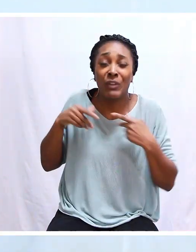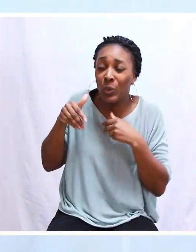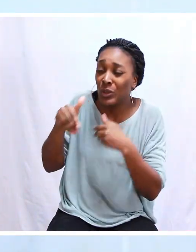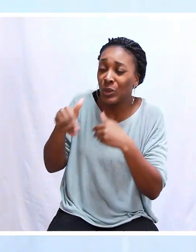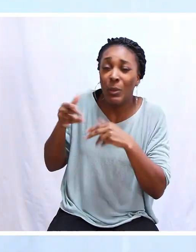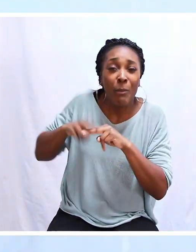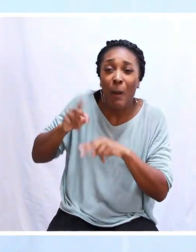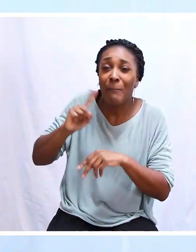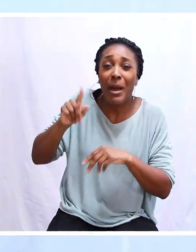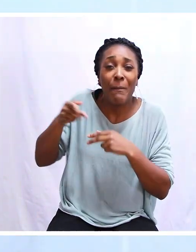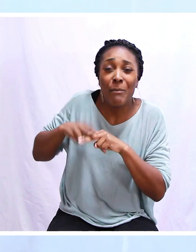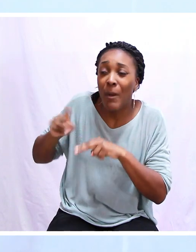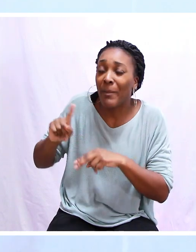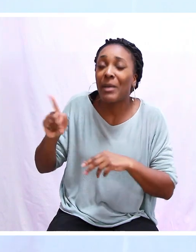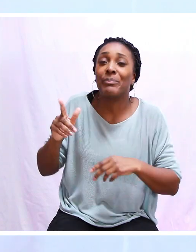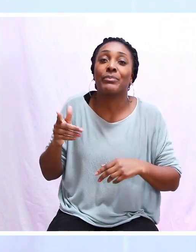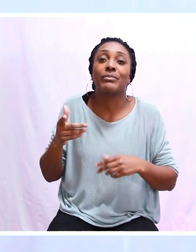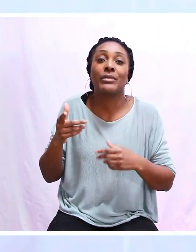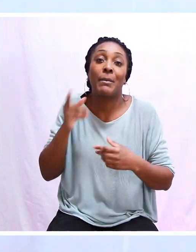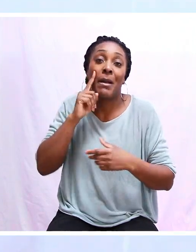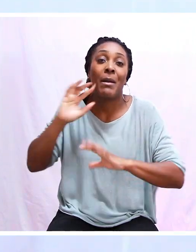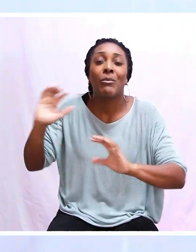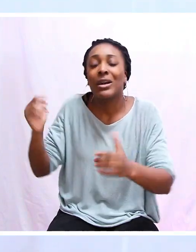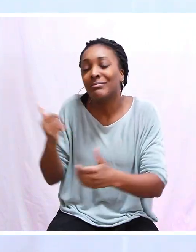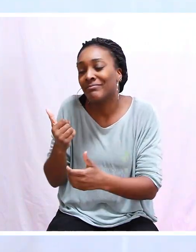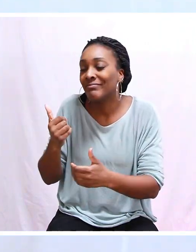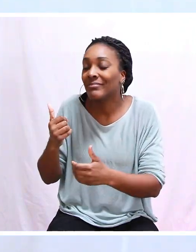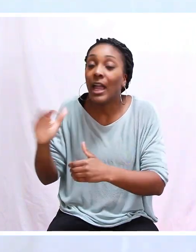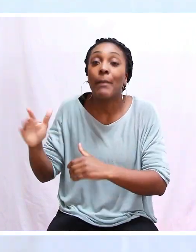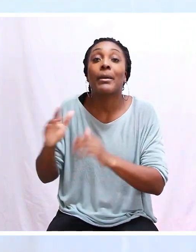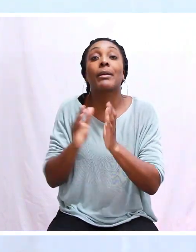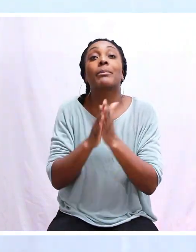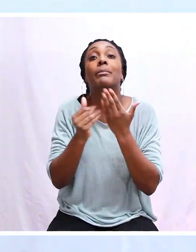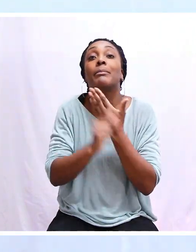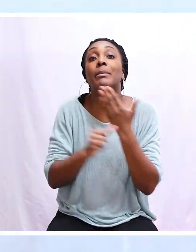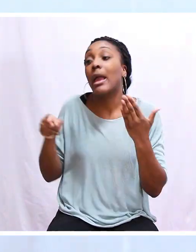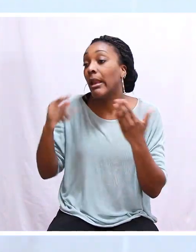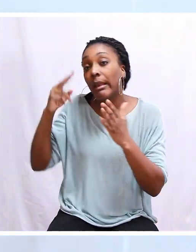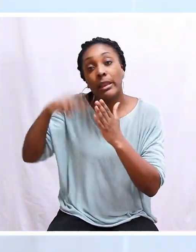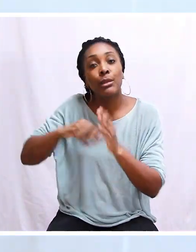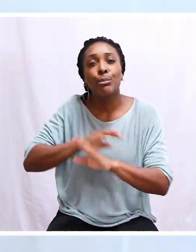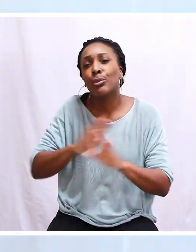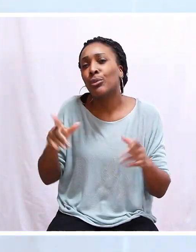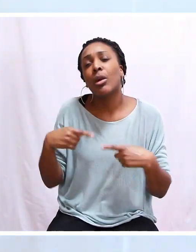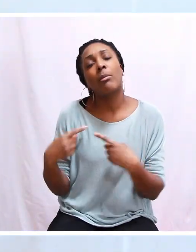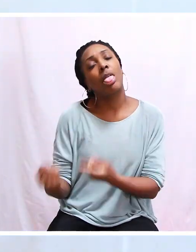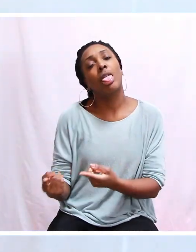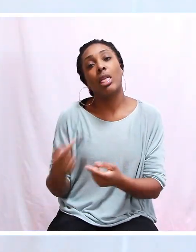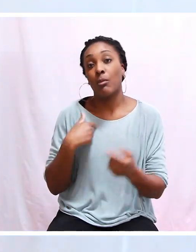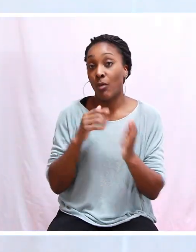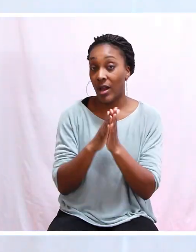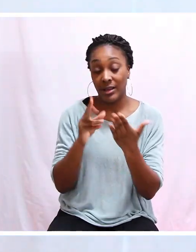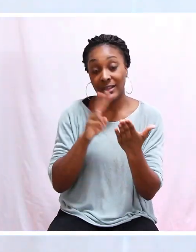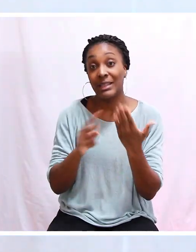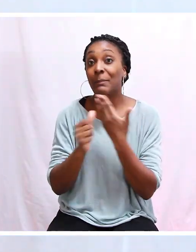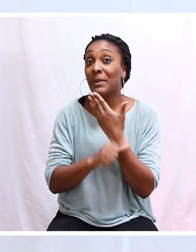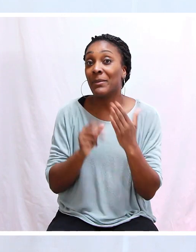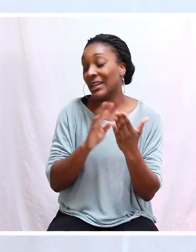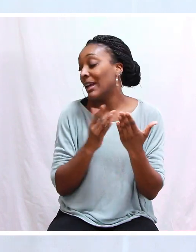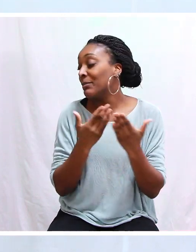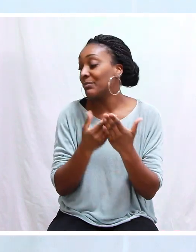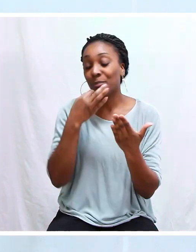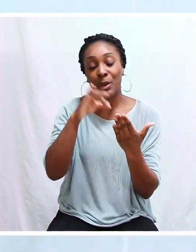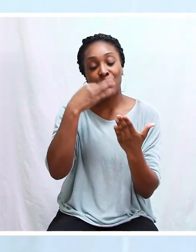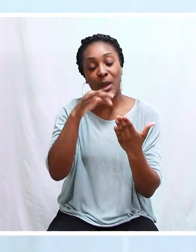là. Et puis un jour que je la tenais dans mes bras, j'étais en train de lui lire la Bible. Elle pouvait plus lire, plus rien faire. Mais je lisais la Bible.